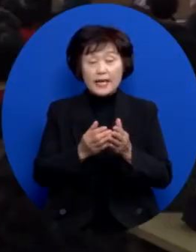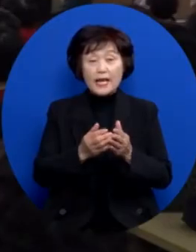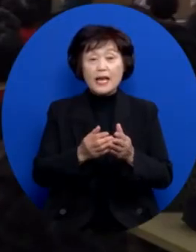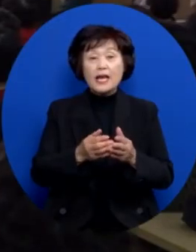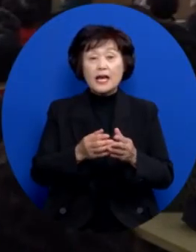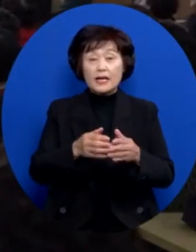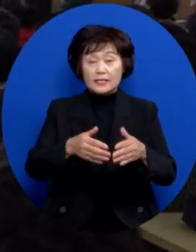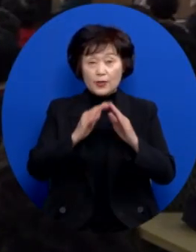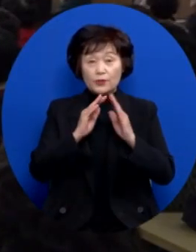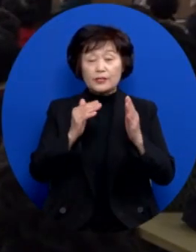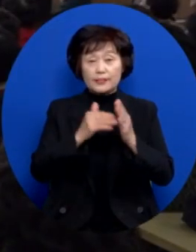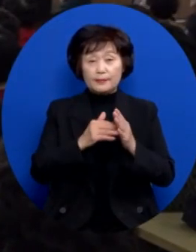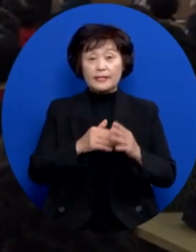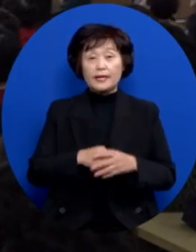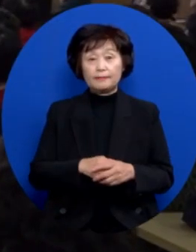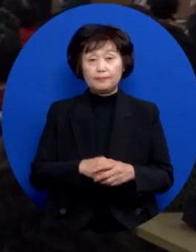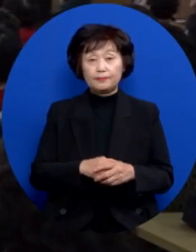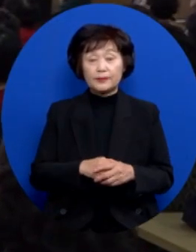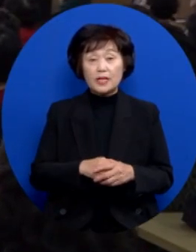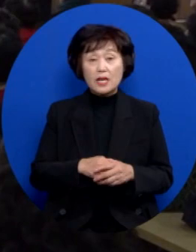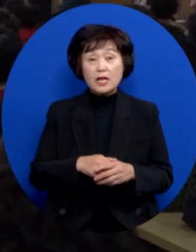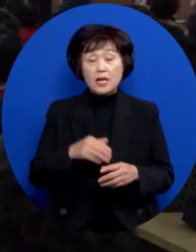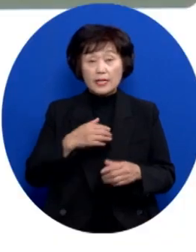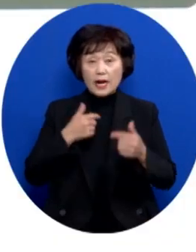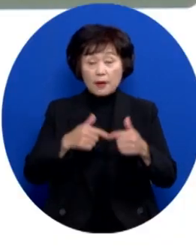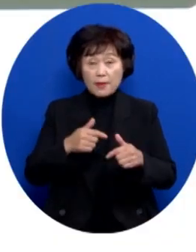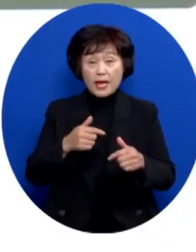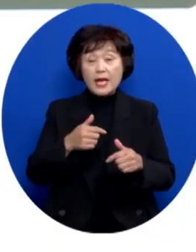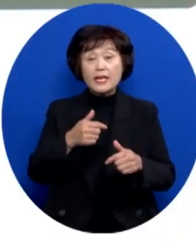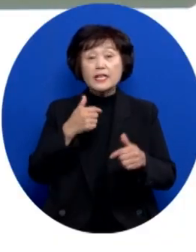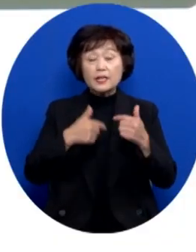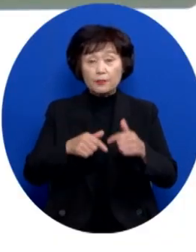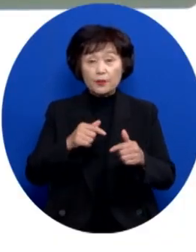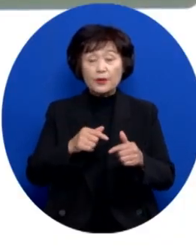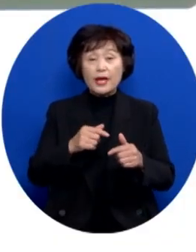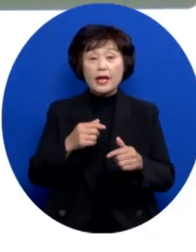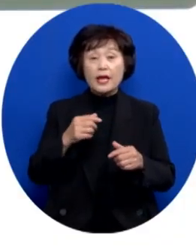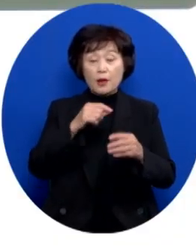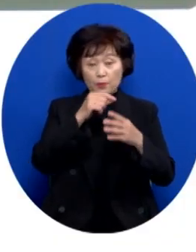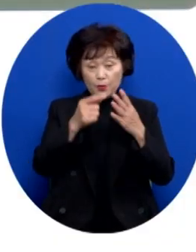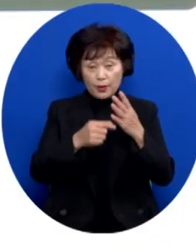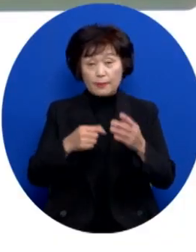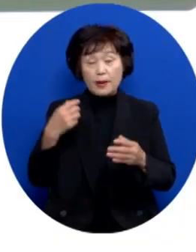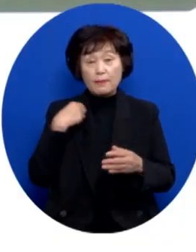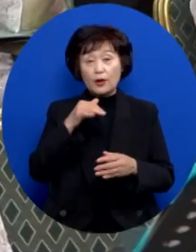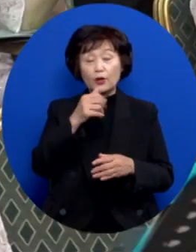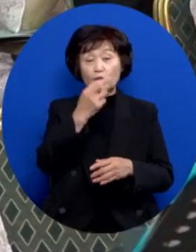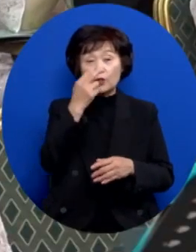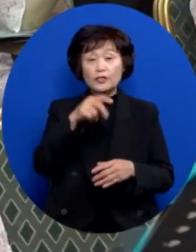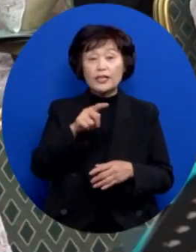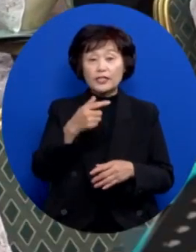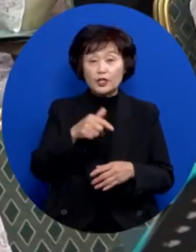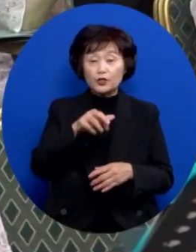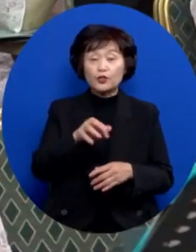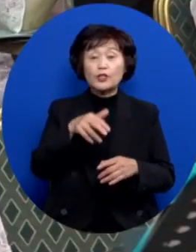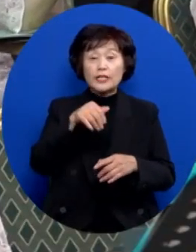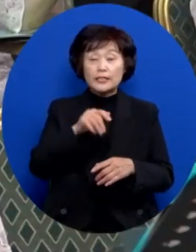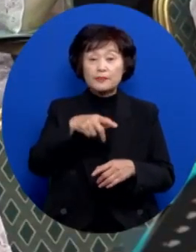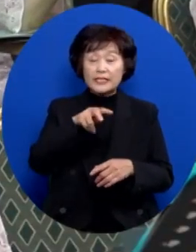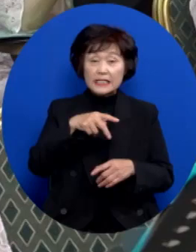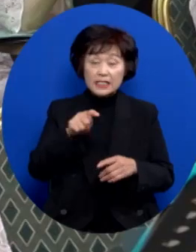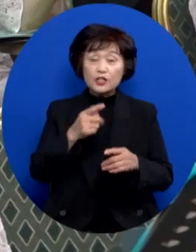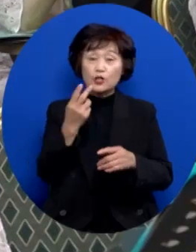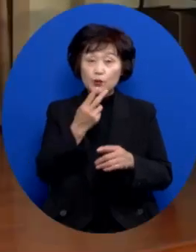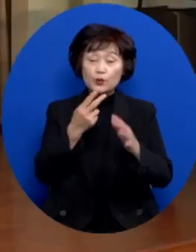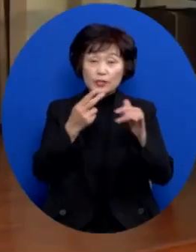개최했습니다. CTS 기독교TV 내가 매일 기쁘게를 진행하고 있는 최선규 아나운서와 김지선 개그우먼의 사회로